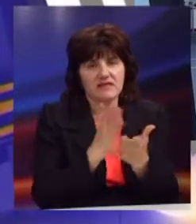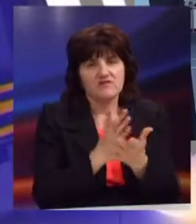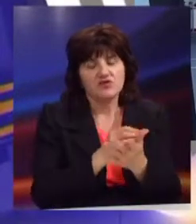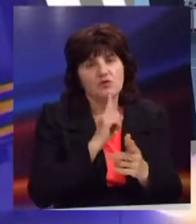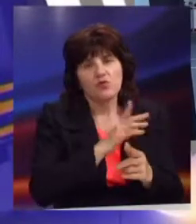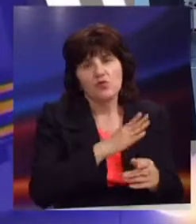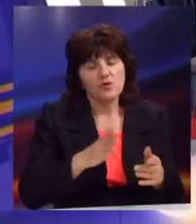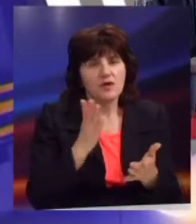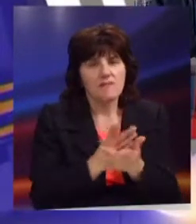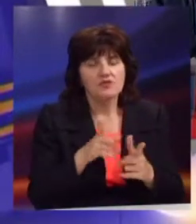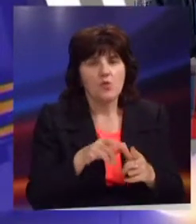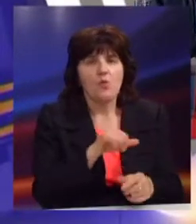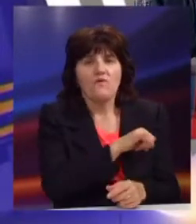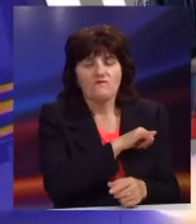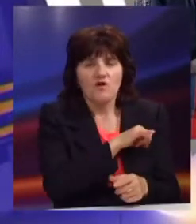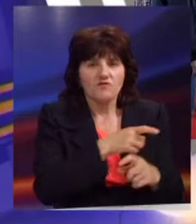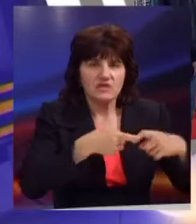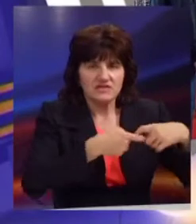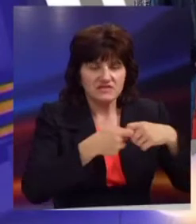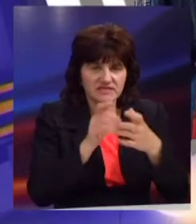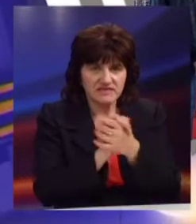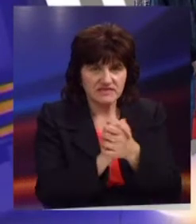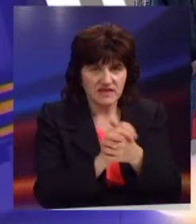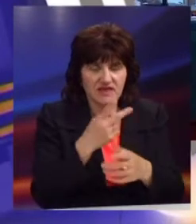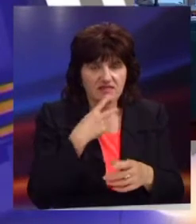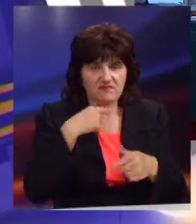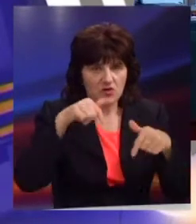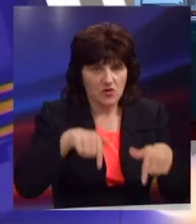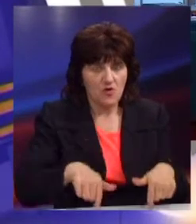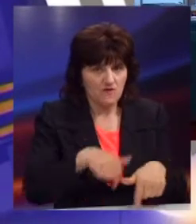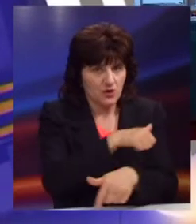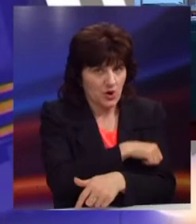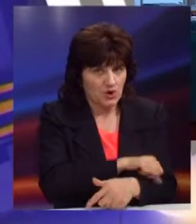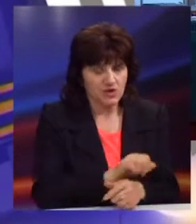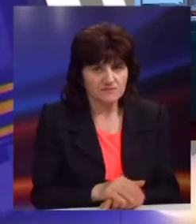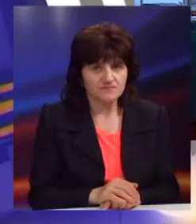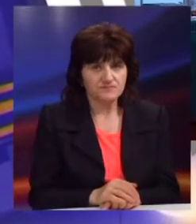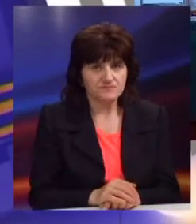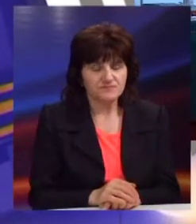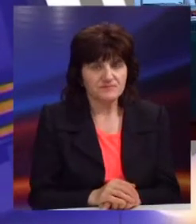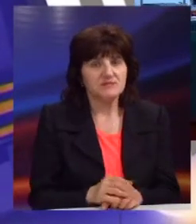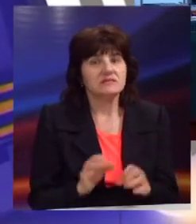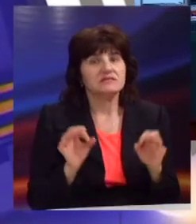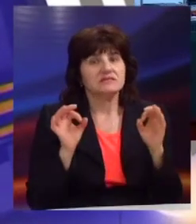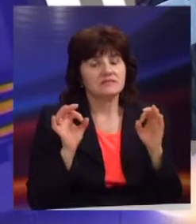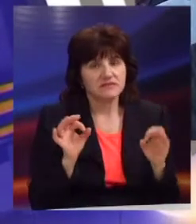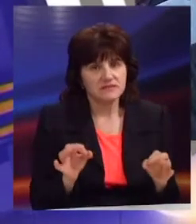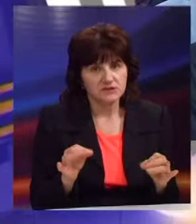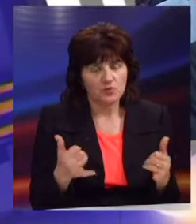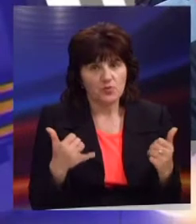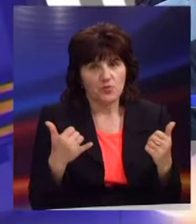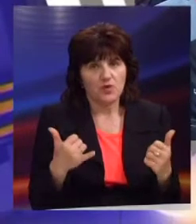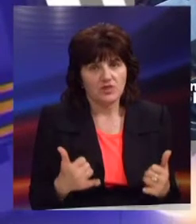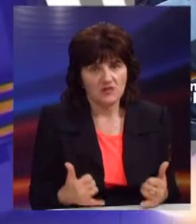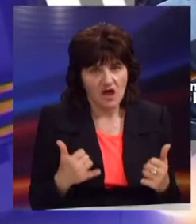regionalnih sajmova koji će vlada Vojvodine u saradnji sa komorskim sistemom realizovati u 2013. godini. Sigurno je da danas u